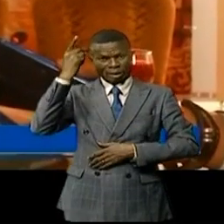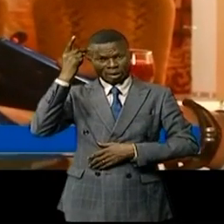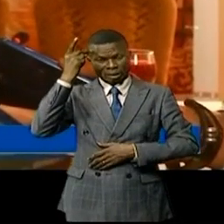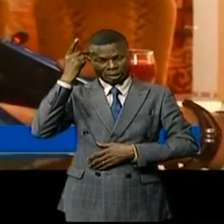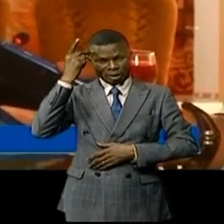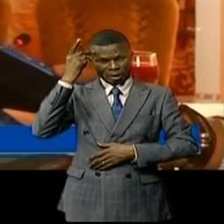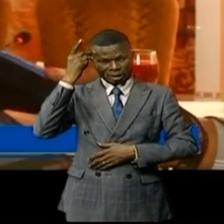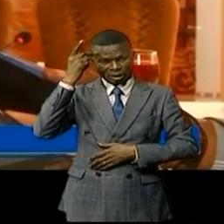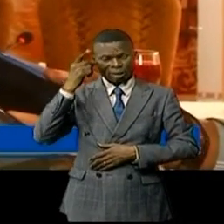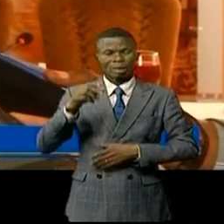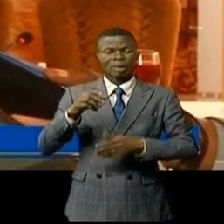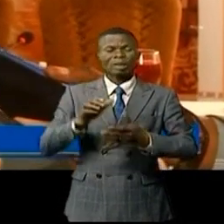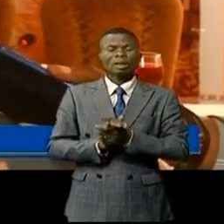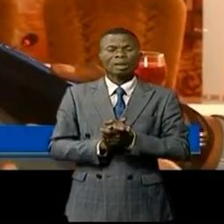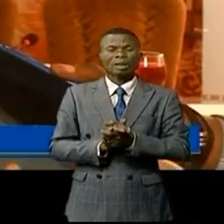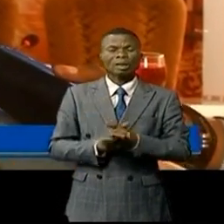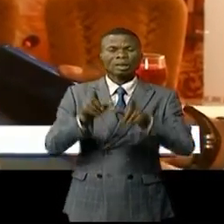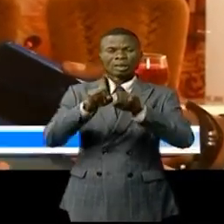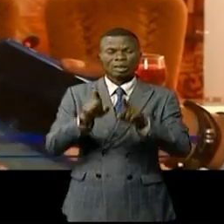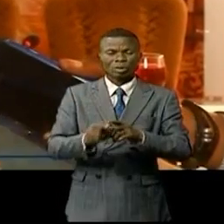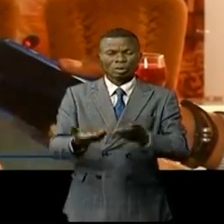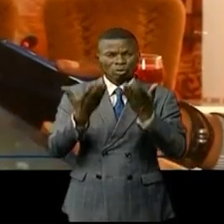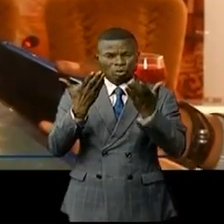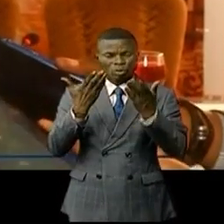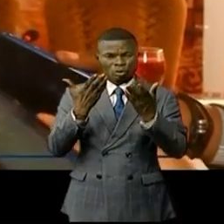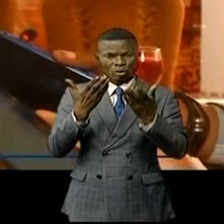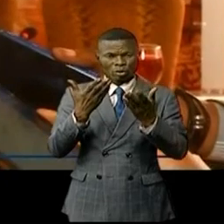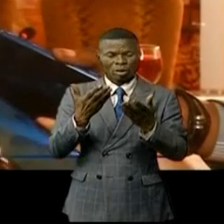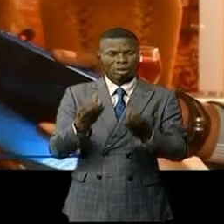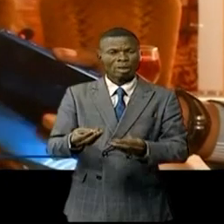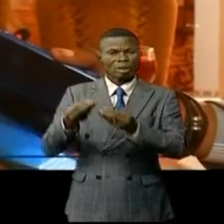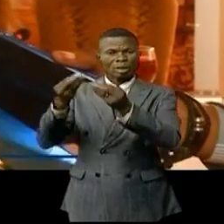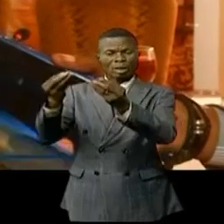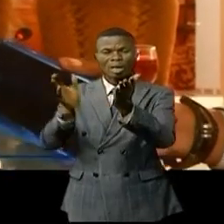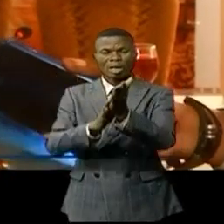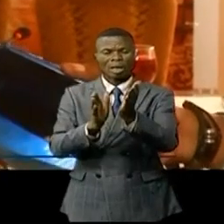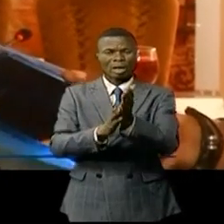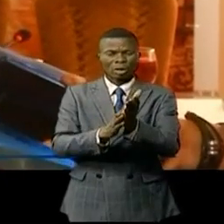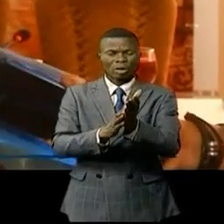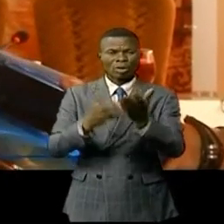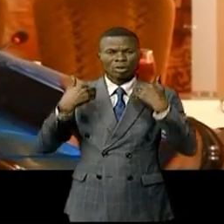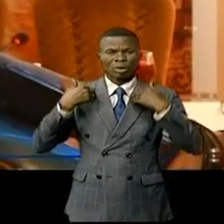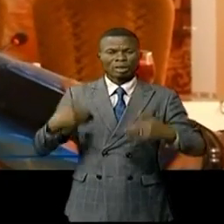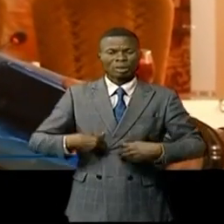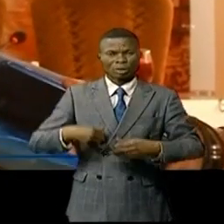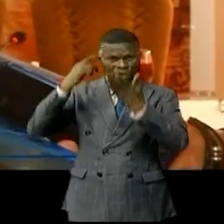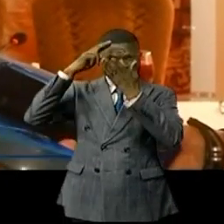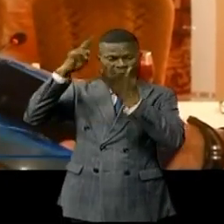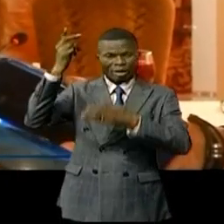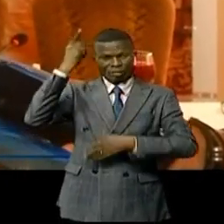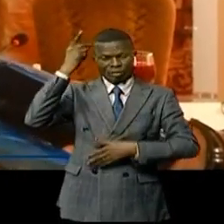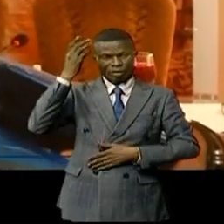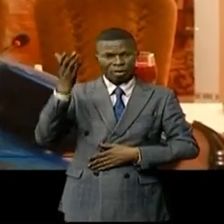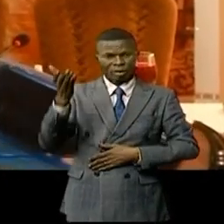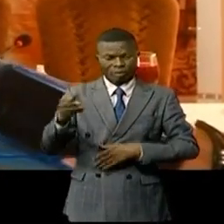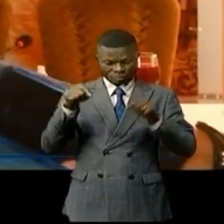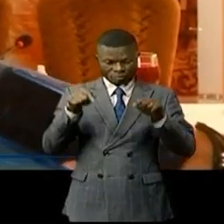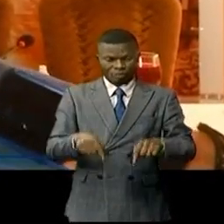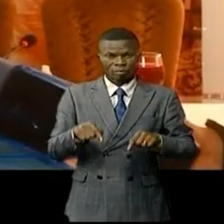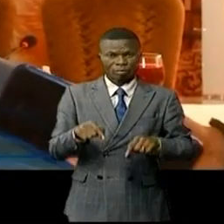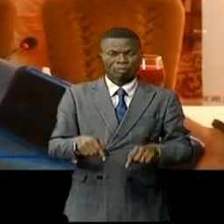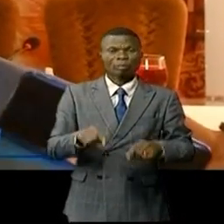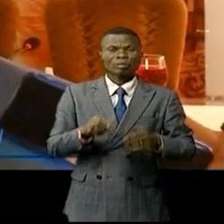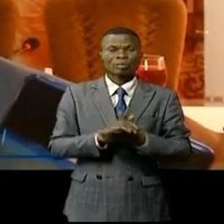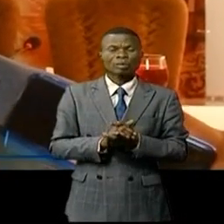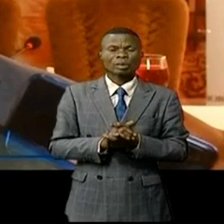et Prévention, étude qui a été confiée à l'école de santé publique de l'université de Kinshasa. Aujourd'hui, c'était